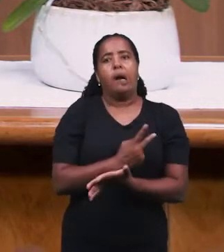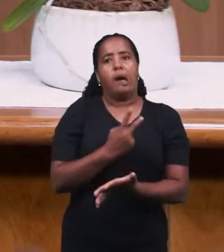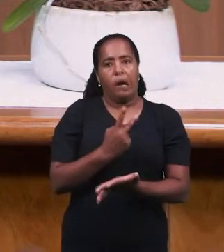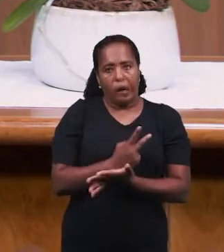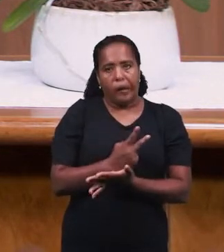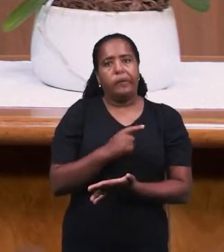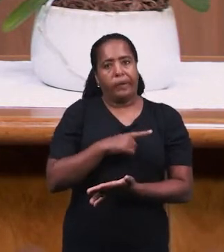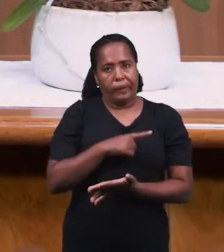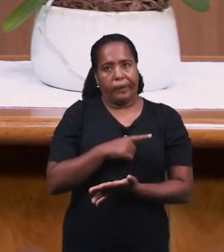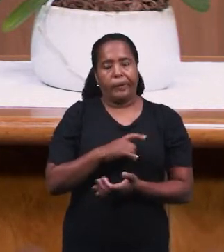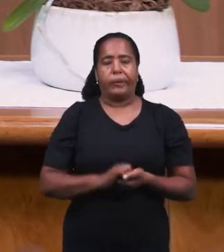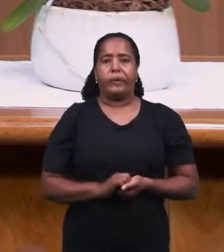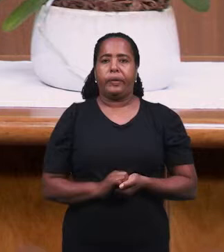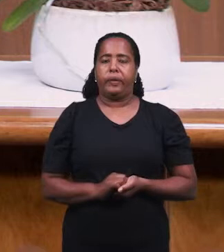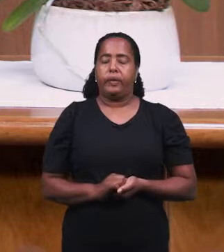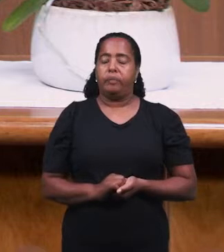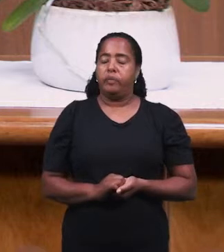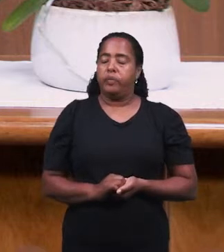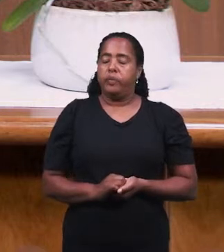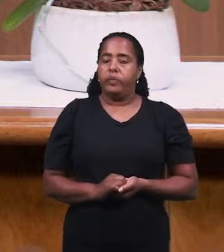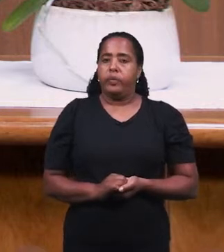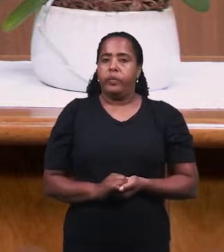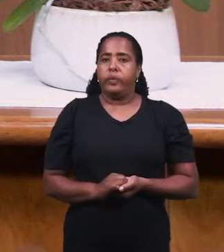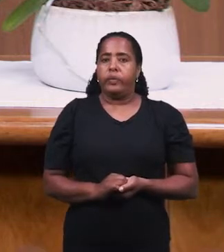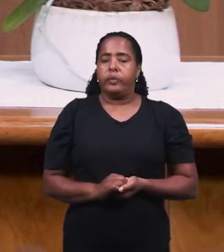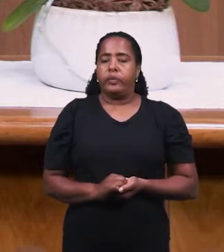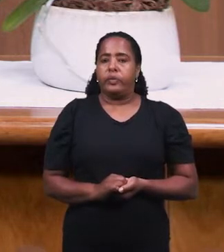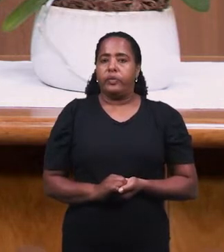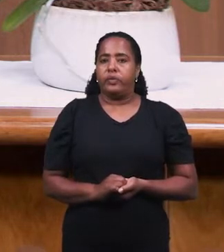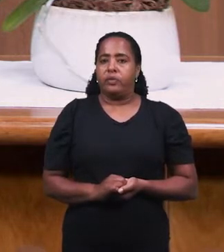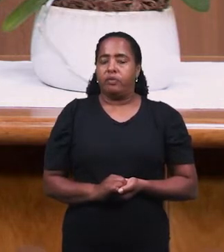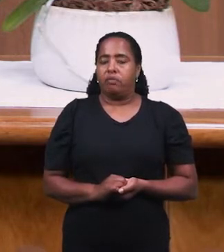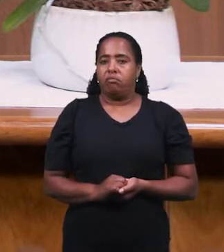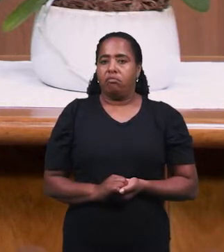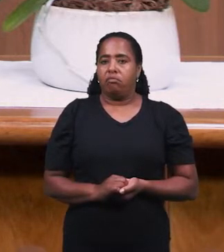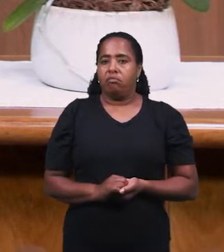Donc quand on sort de cela, il y a quelque chose qui ne va pas.